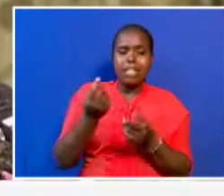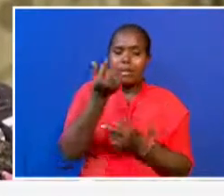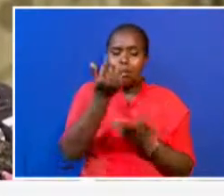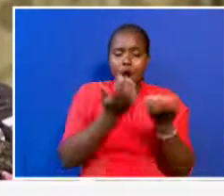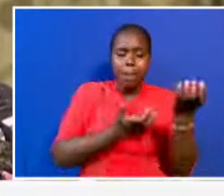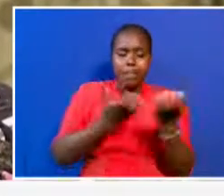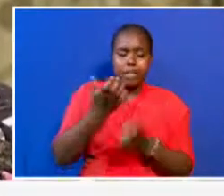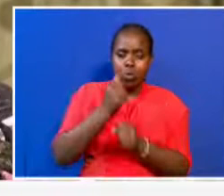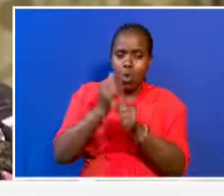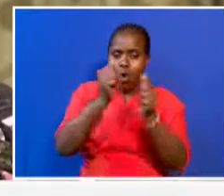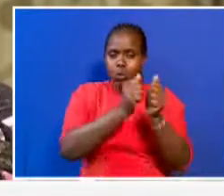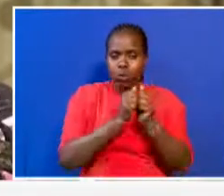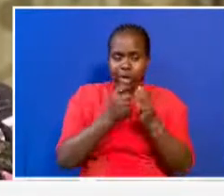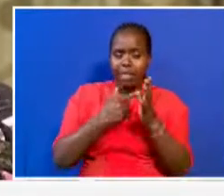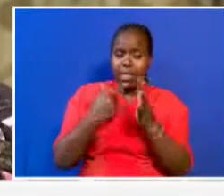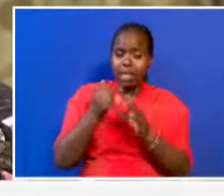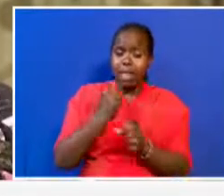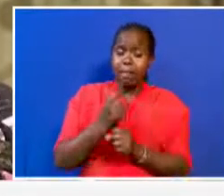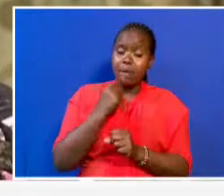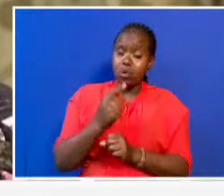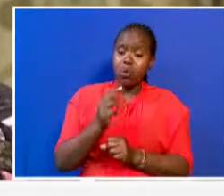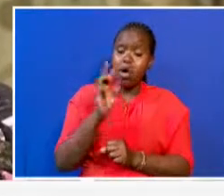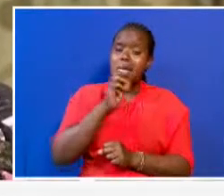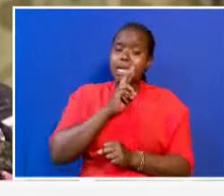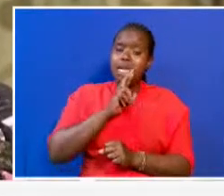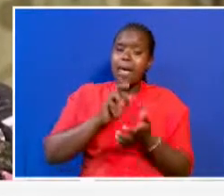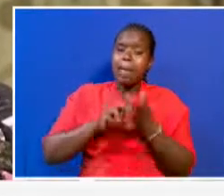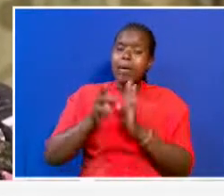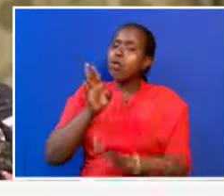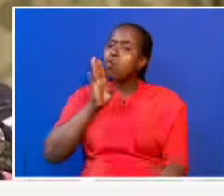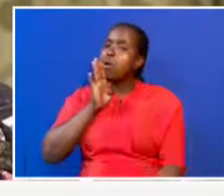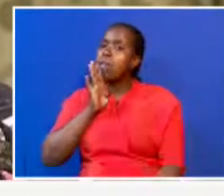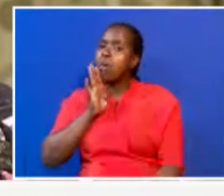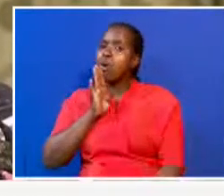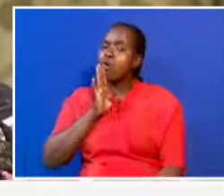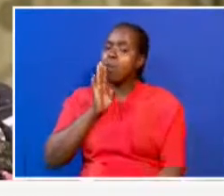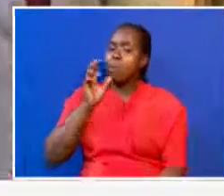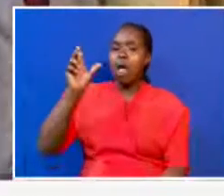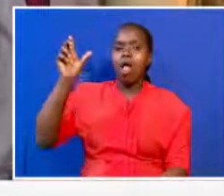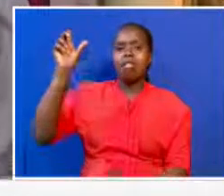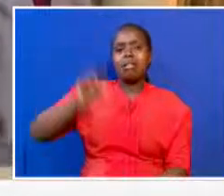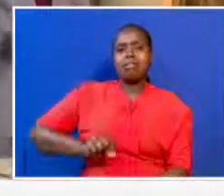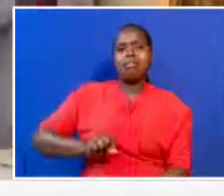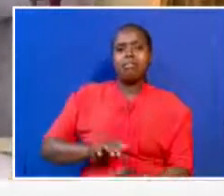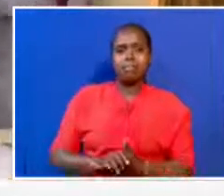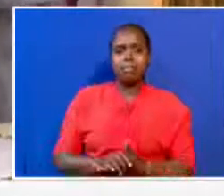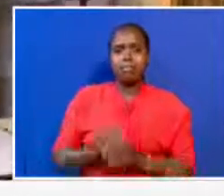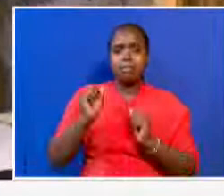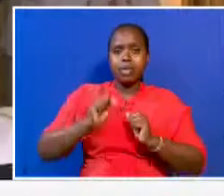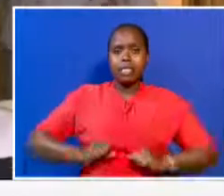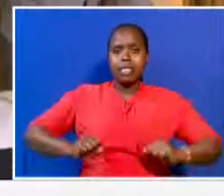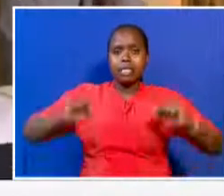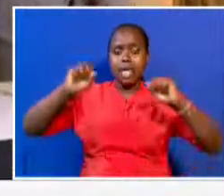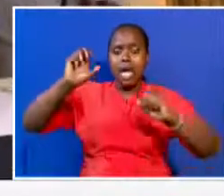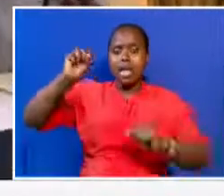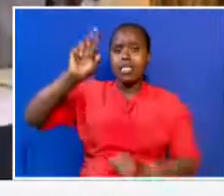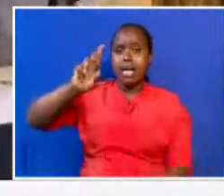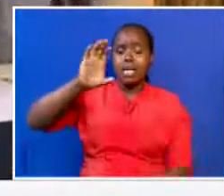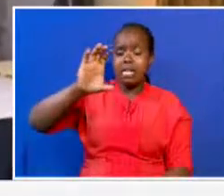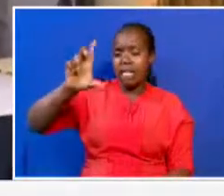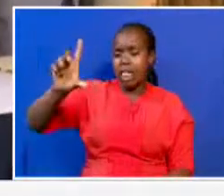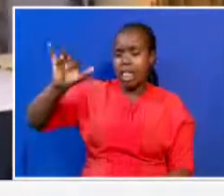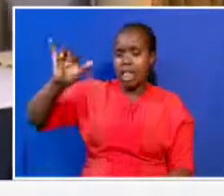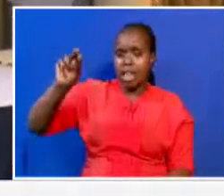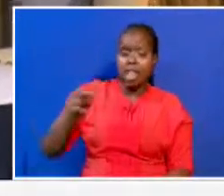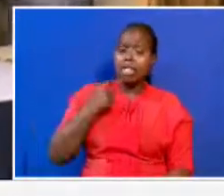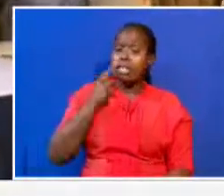coming together, and we ensure the risk, and they're able to borrow at a lower amount. Kulingana na mwenyekiti wa SRC Lynn